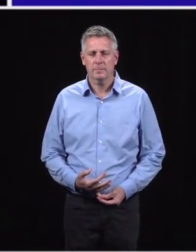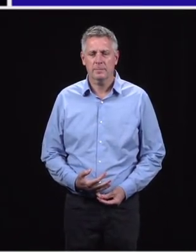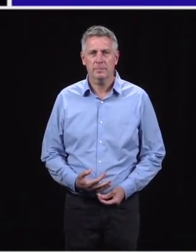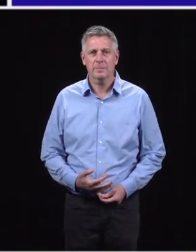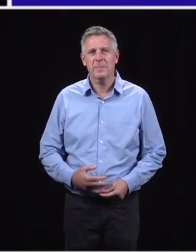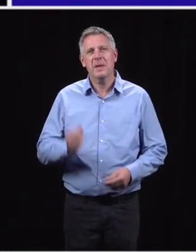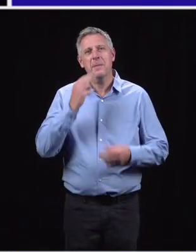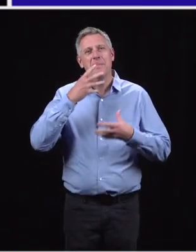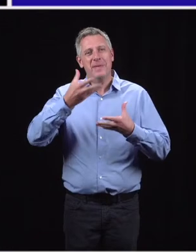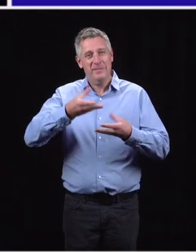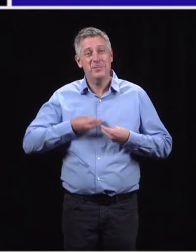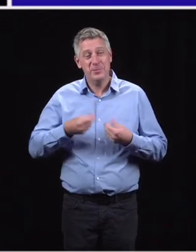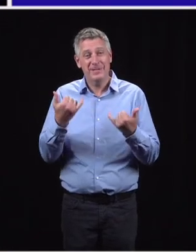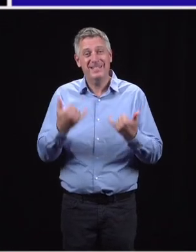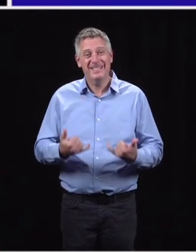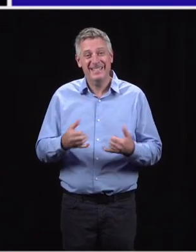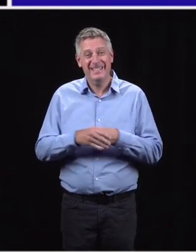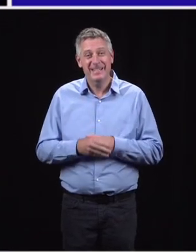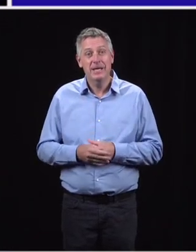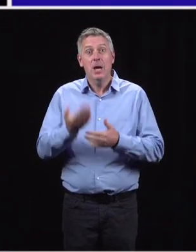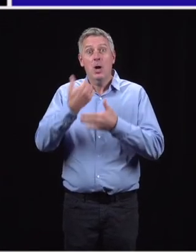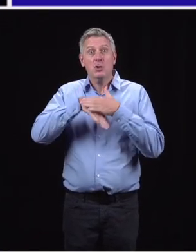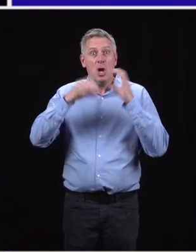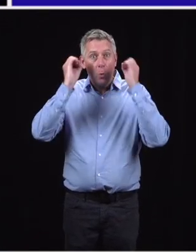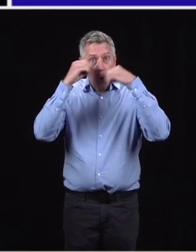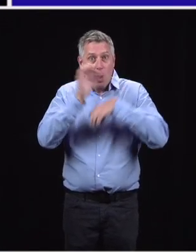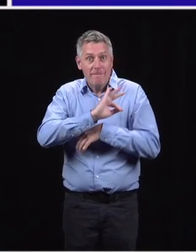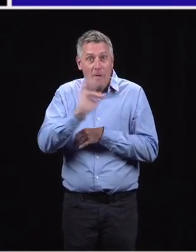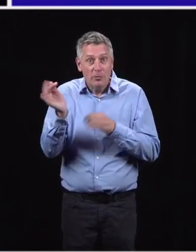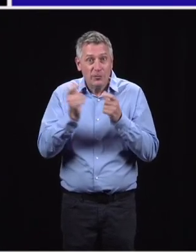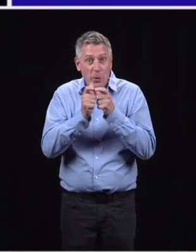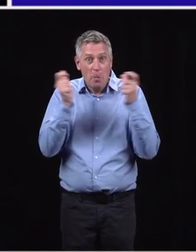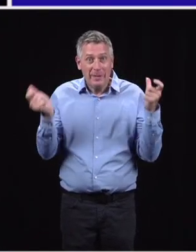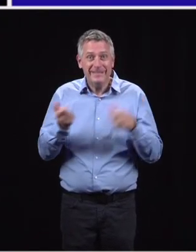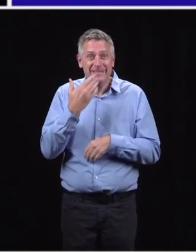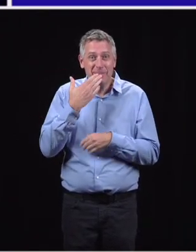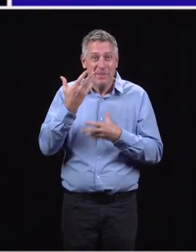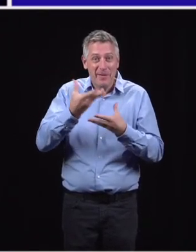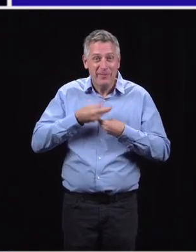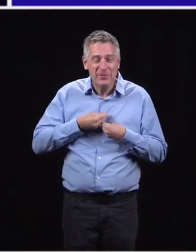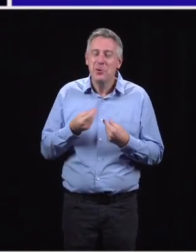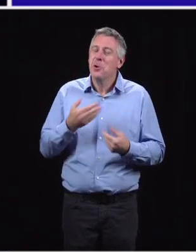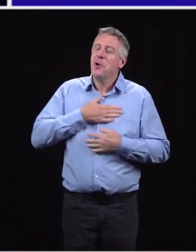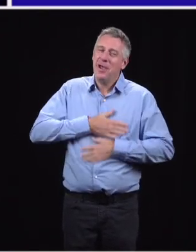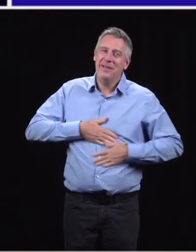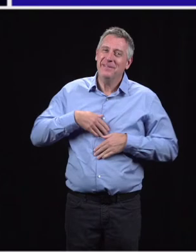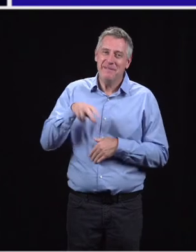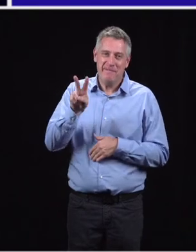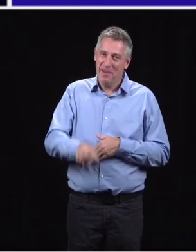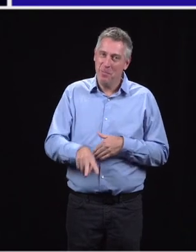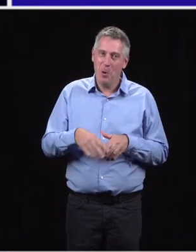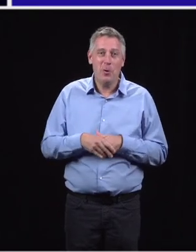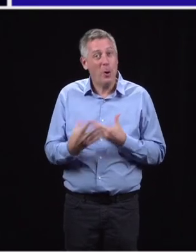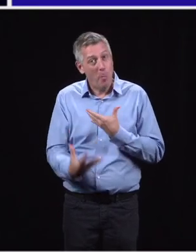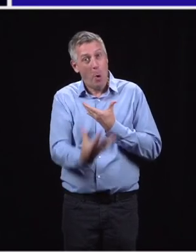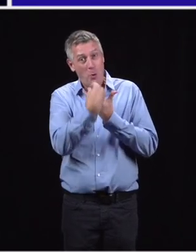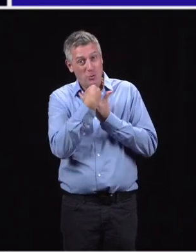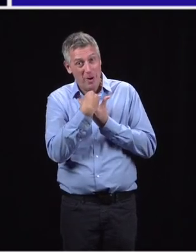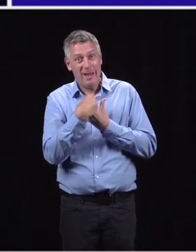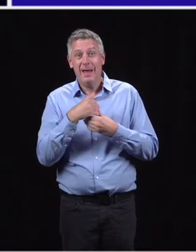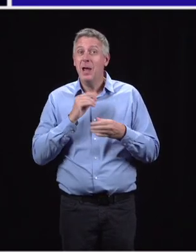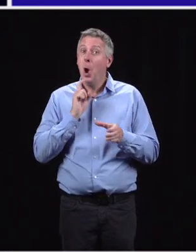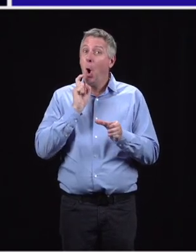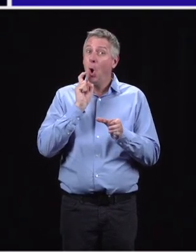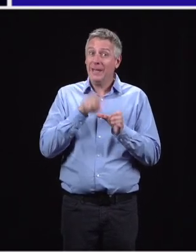les bienvenus ici chez Google France et oui nous sommes ravis ravis que vous puissiez nous rejoindre en ligne